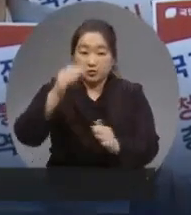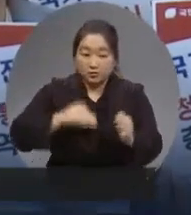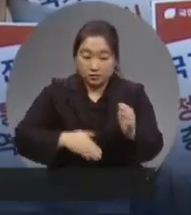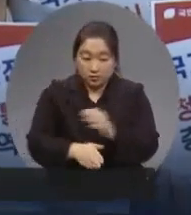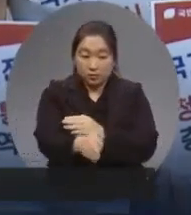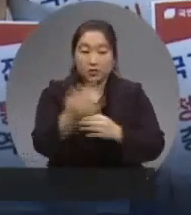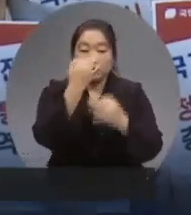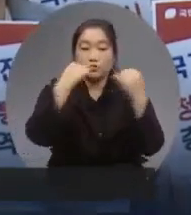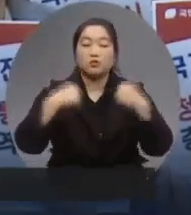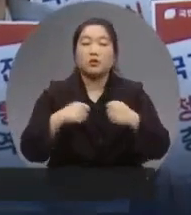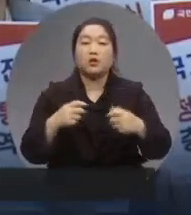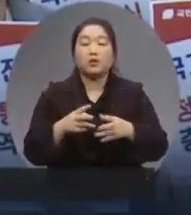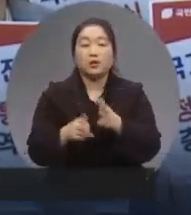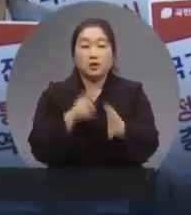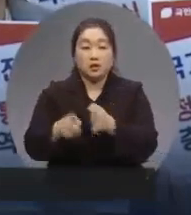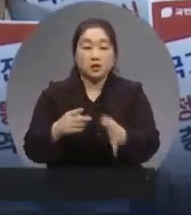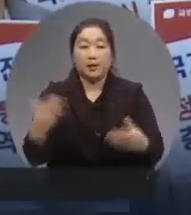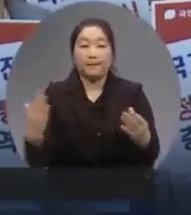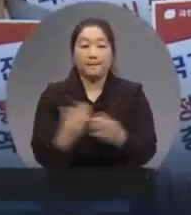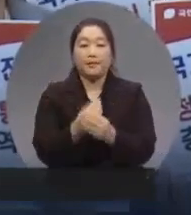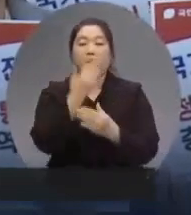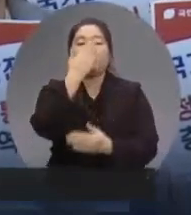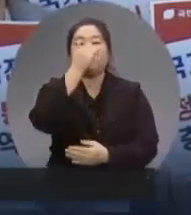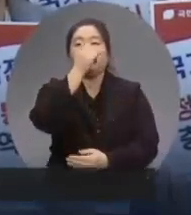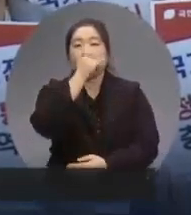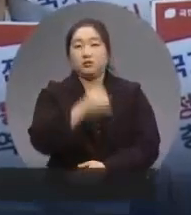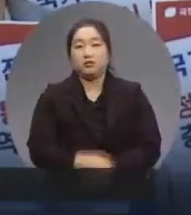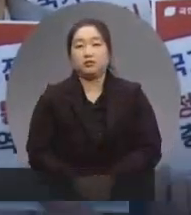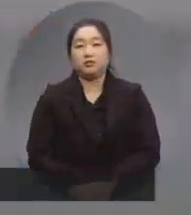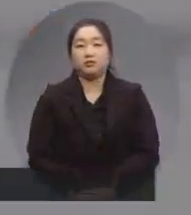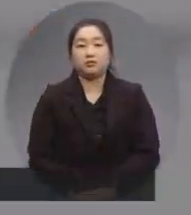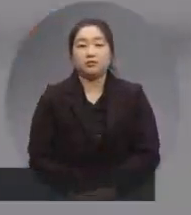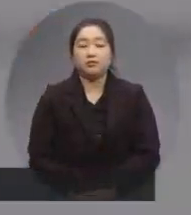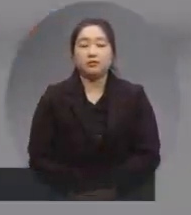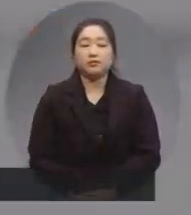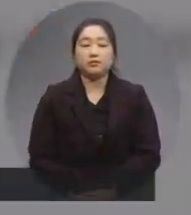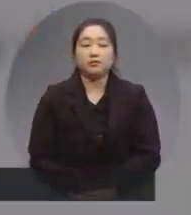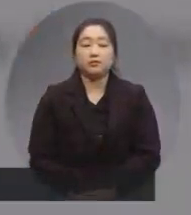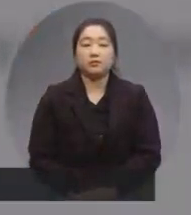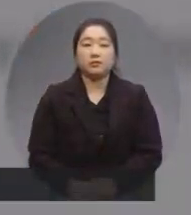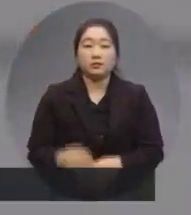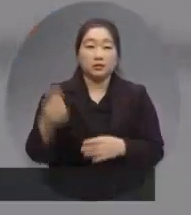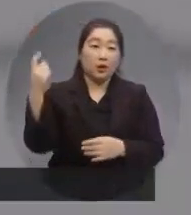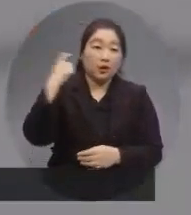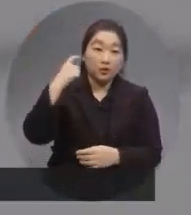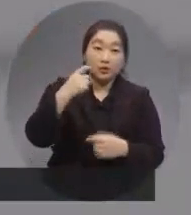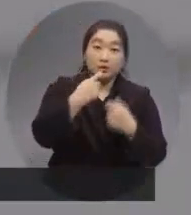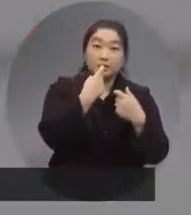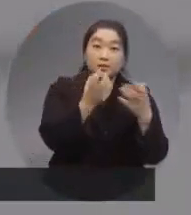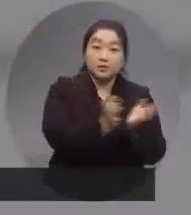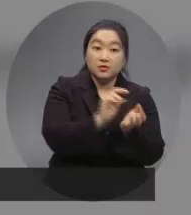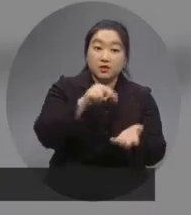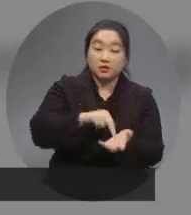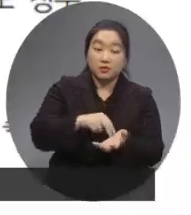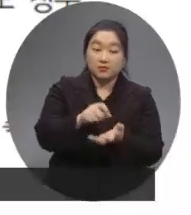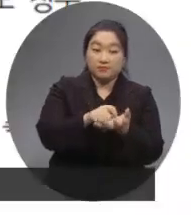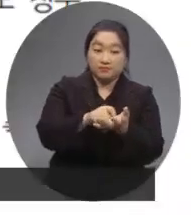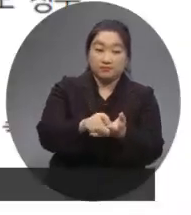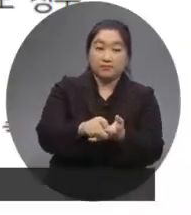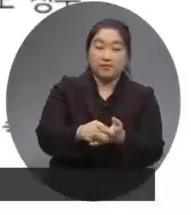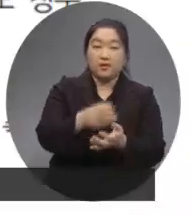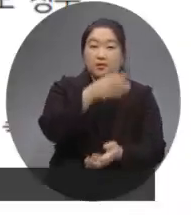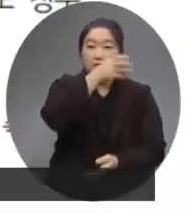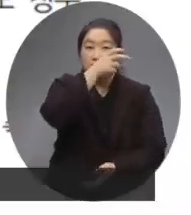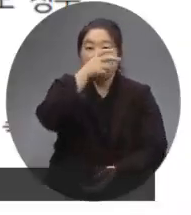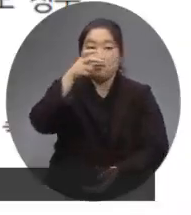통과하는 충청권 광역철도가 완성될 수 있도록. 이 소식을 들은 민주당 성명을 통해